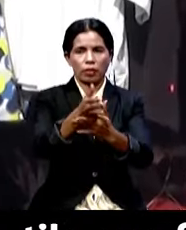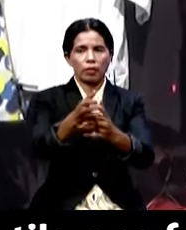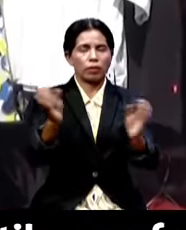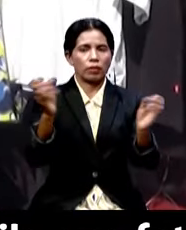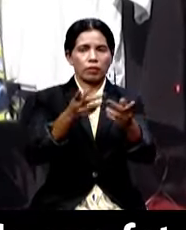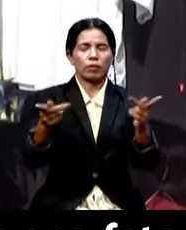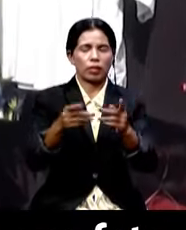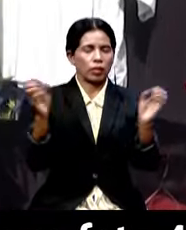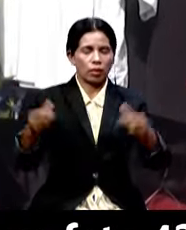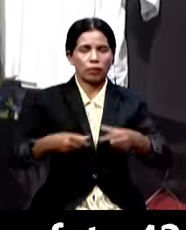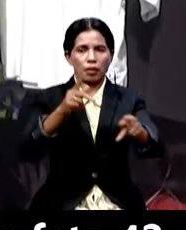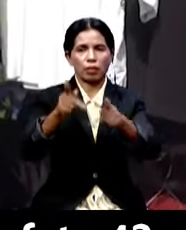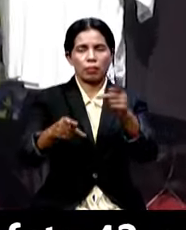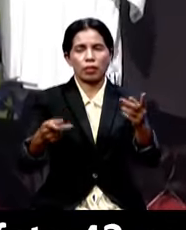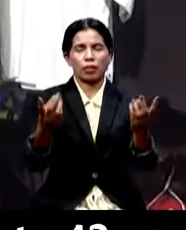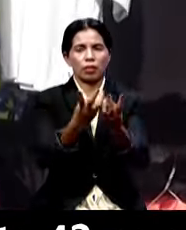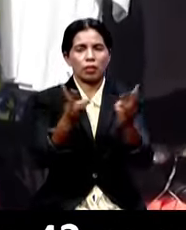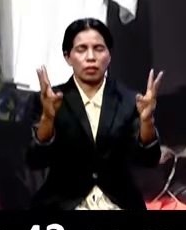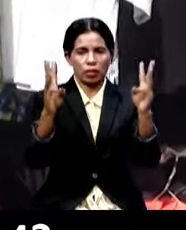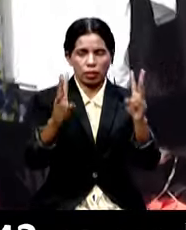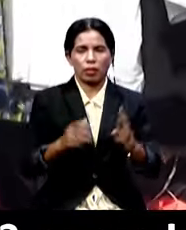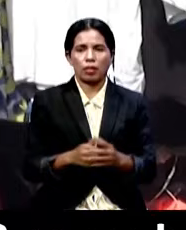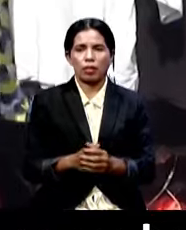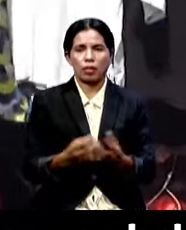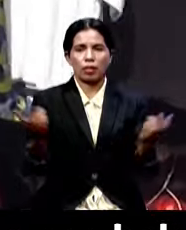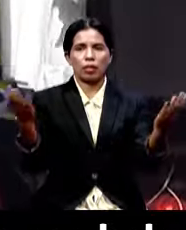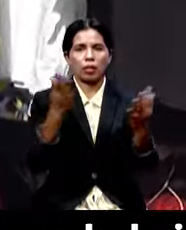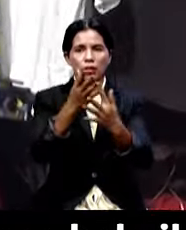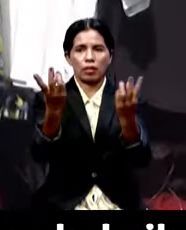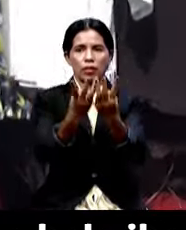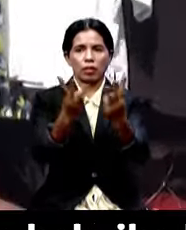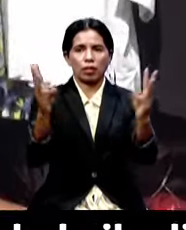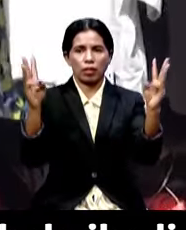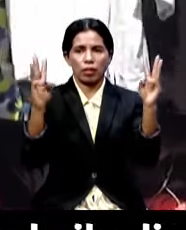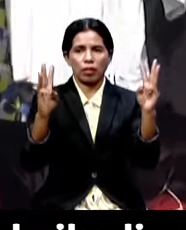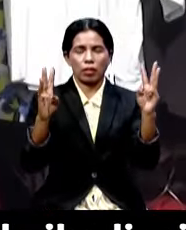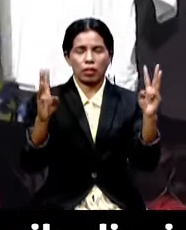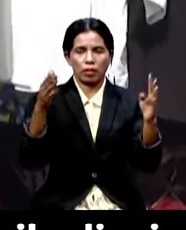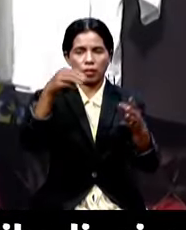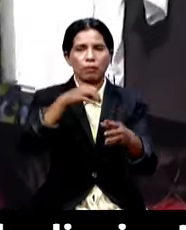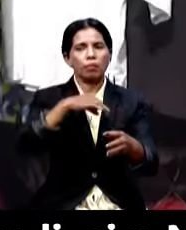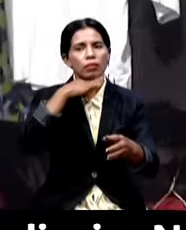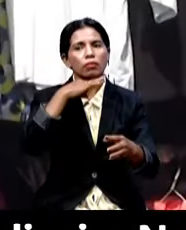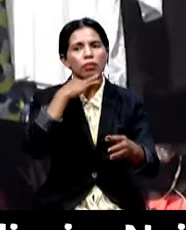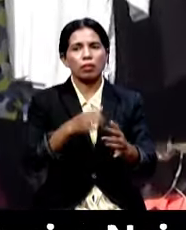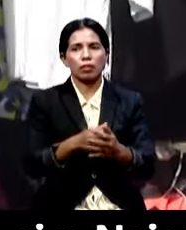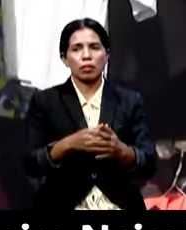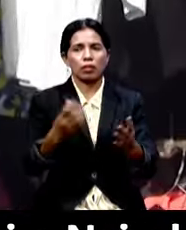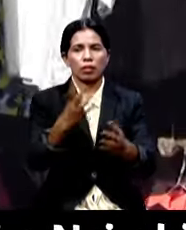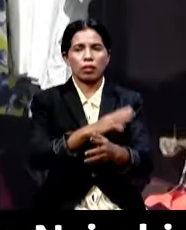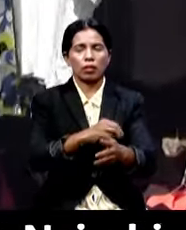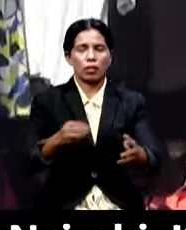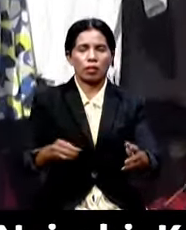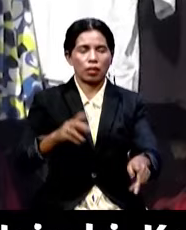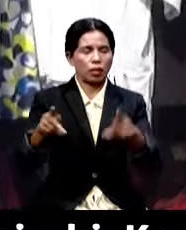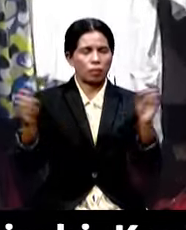fobe ema tama tama didi mete otu ansa hatama ami ya fai luam be ansa kesi mete be ema